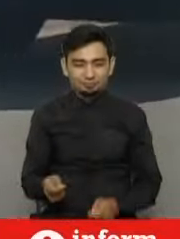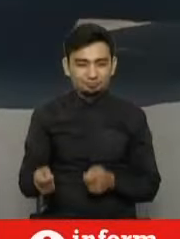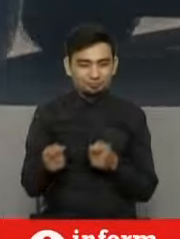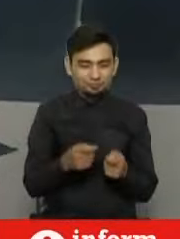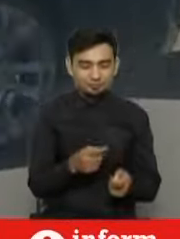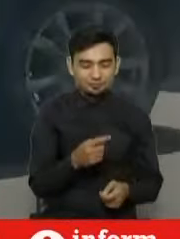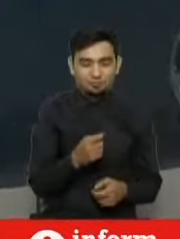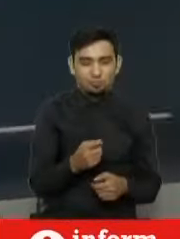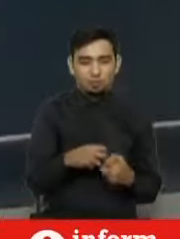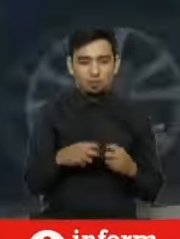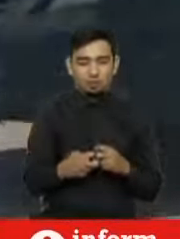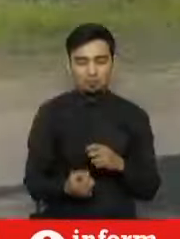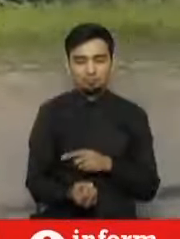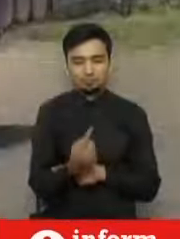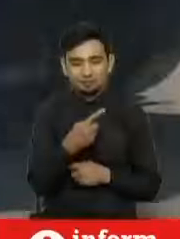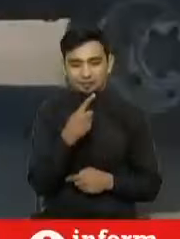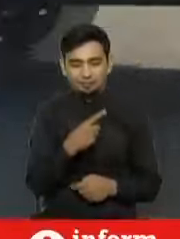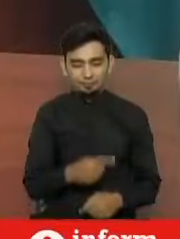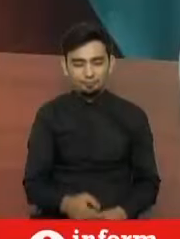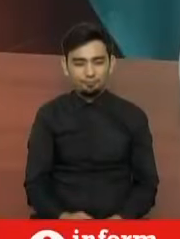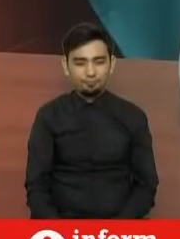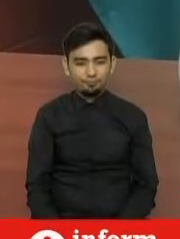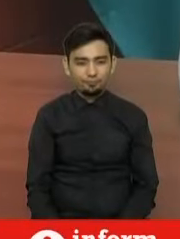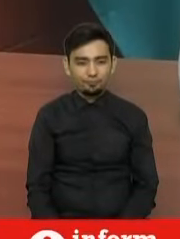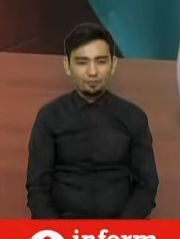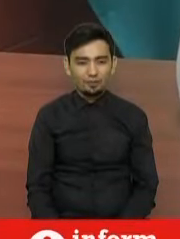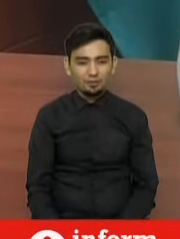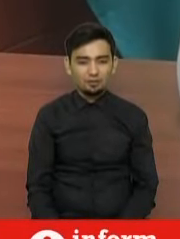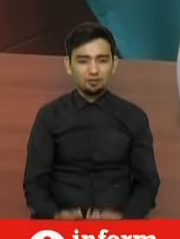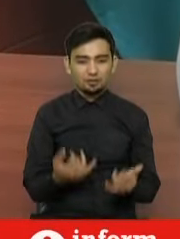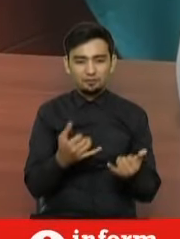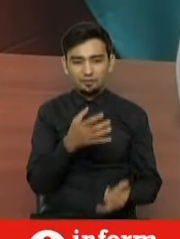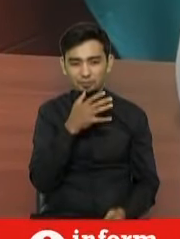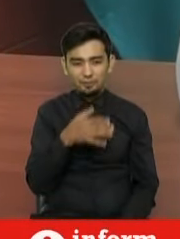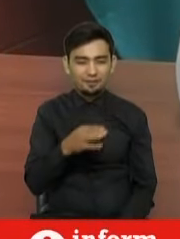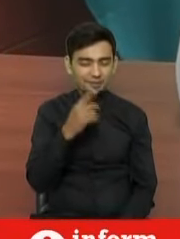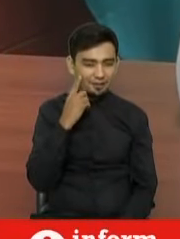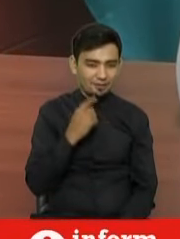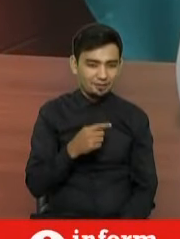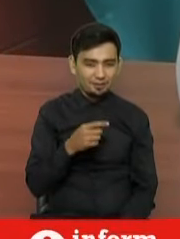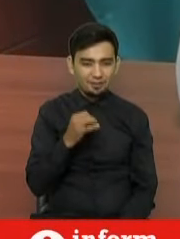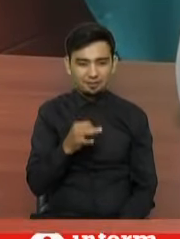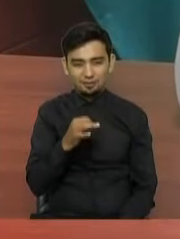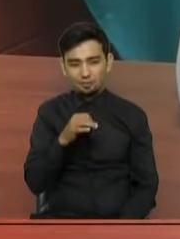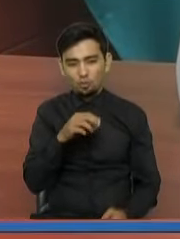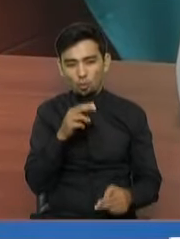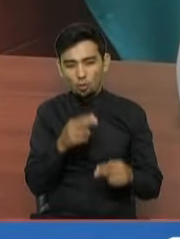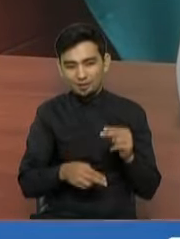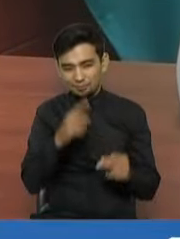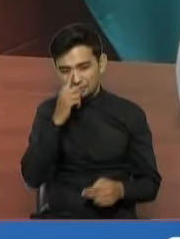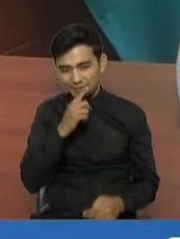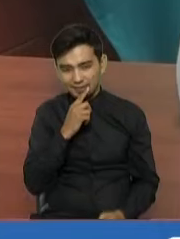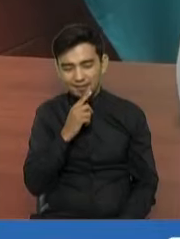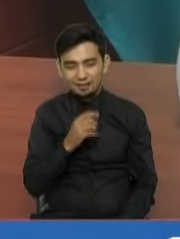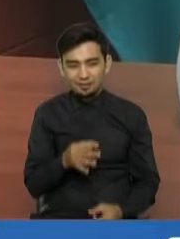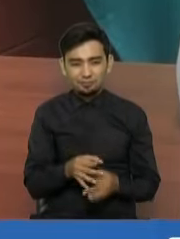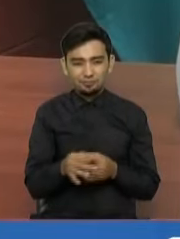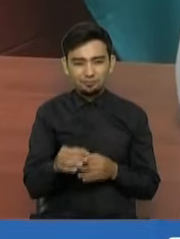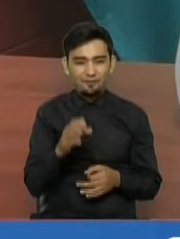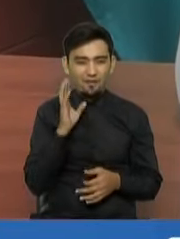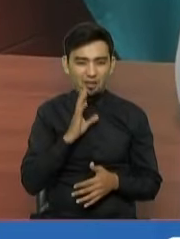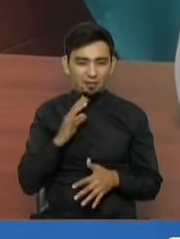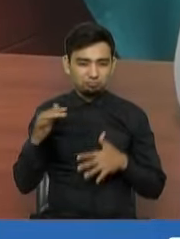қиындықтарымен тікелей байланысты дейді. Қазіргі уақытта осы бәріңізге мәлім, маусым айында мына Атырау-Орал жолының шайылуына